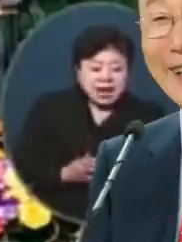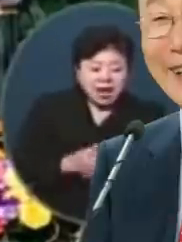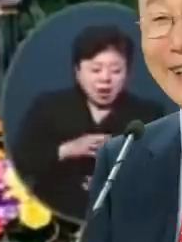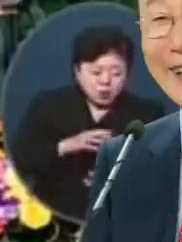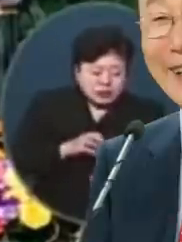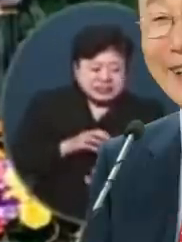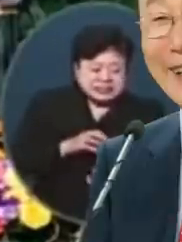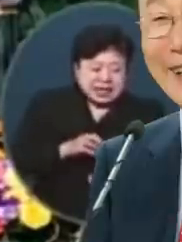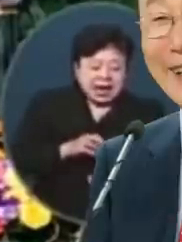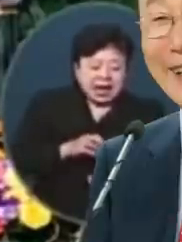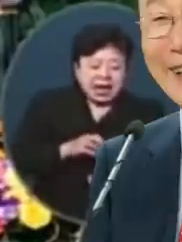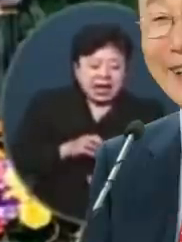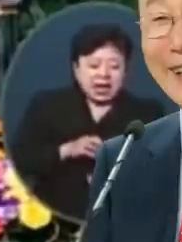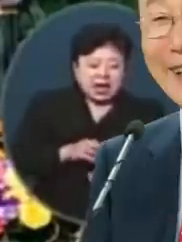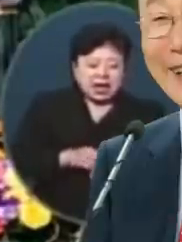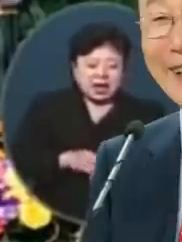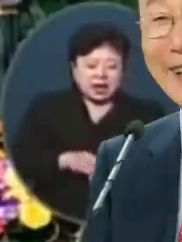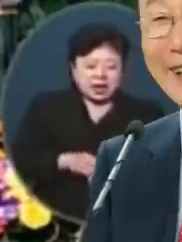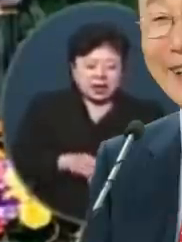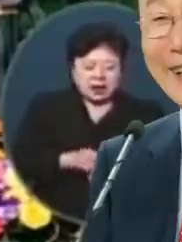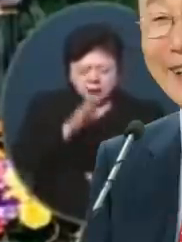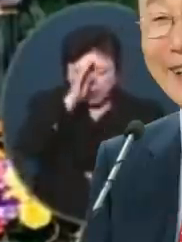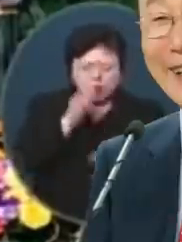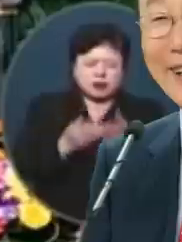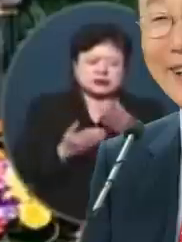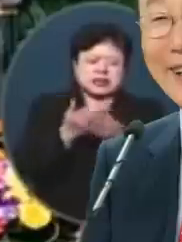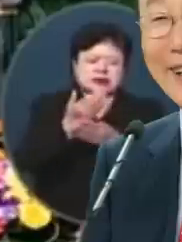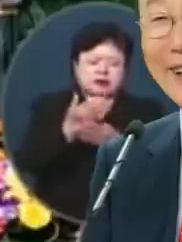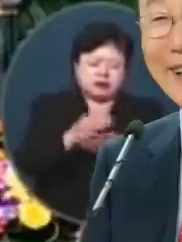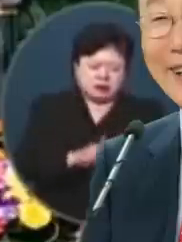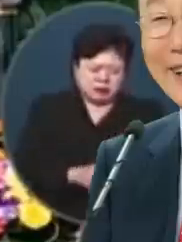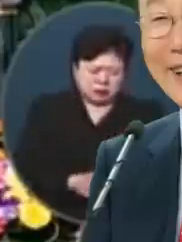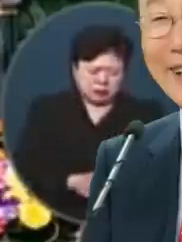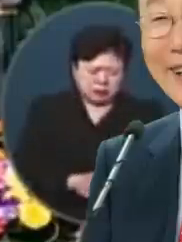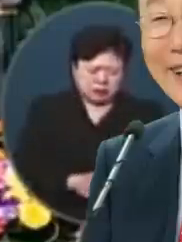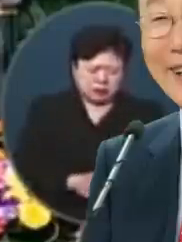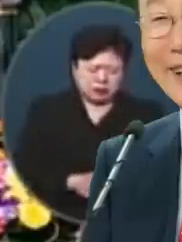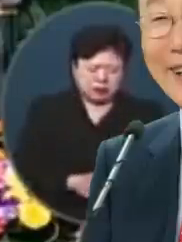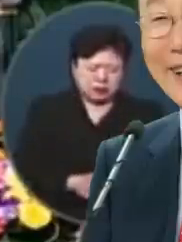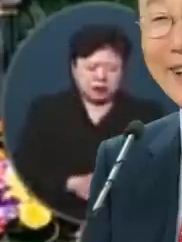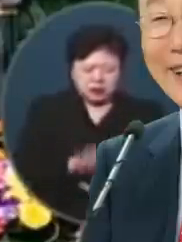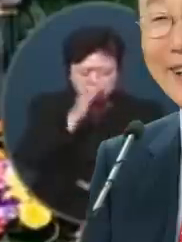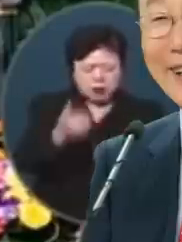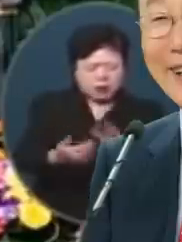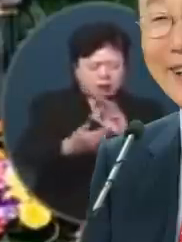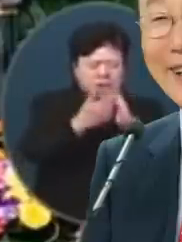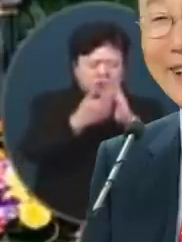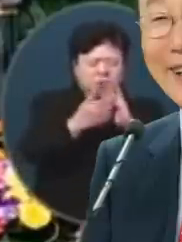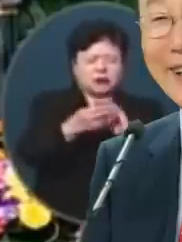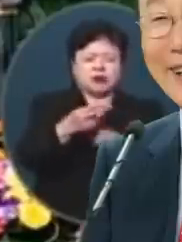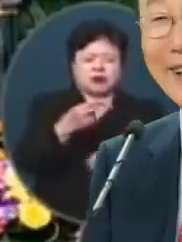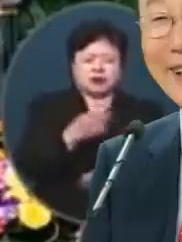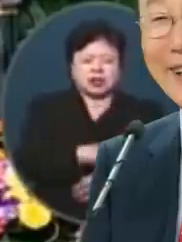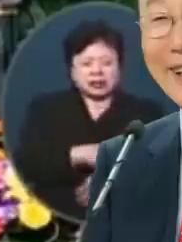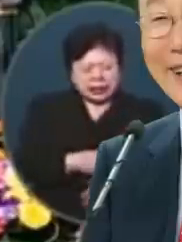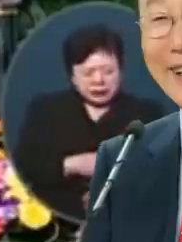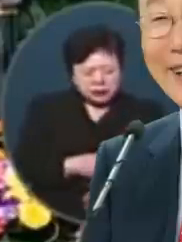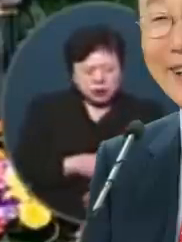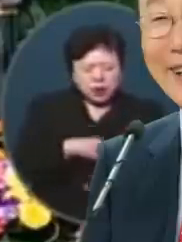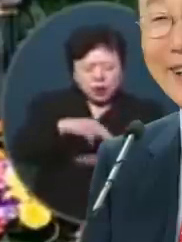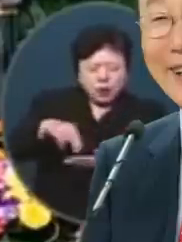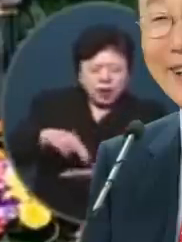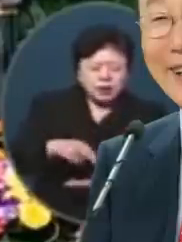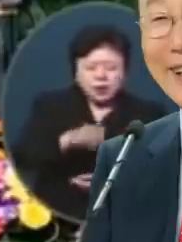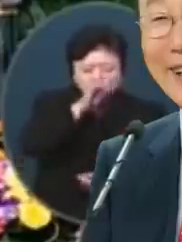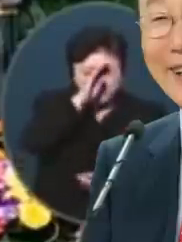같은 내장 기능의 장애를 가져오는 것입니다. 면역성이 약해지는 것입니다. 외로움이 많으면 몸이